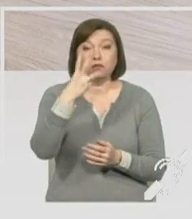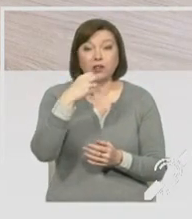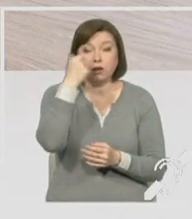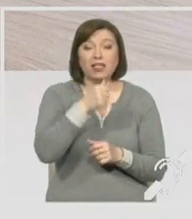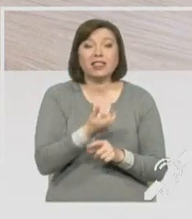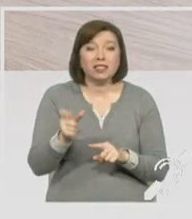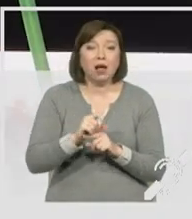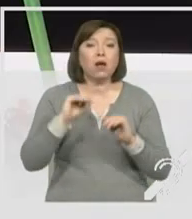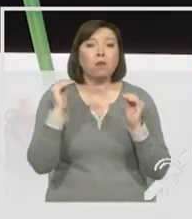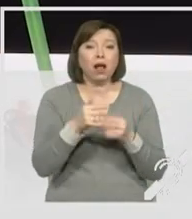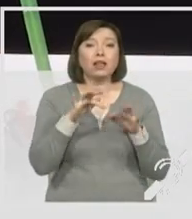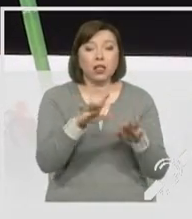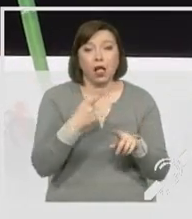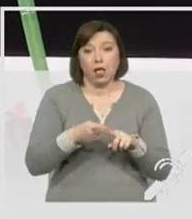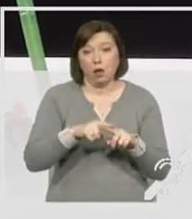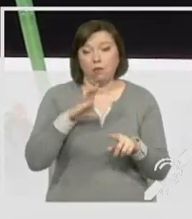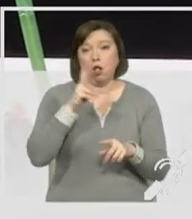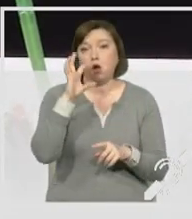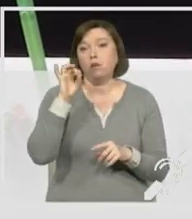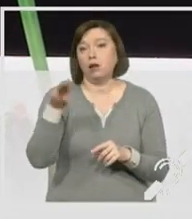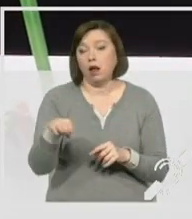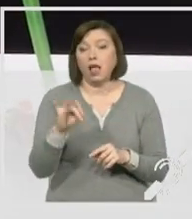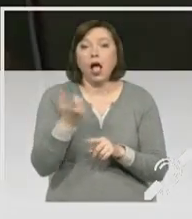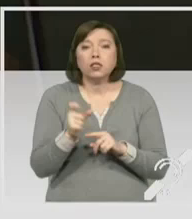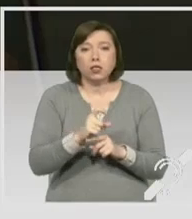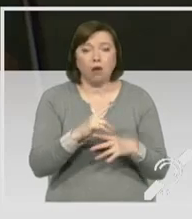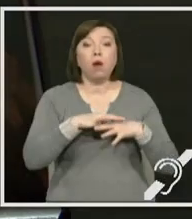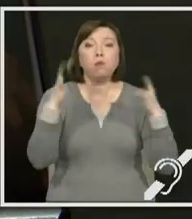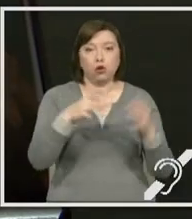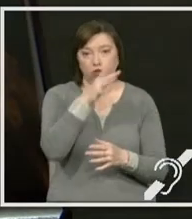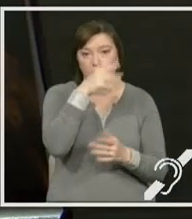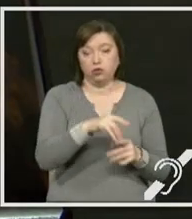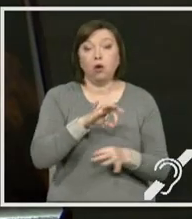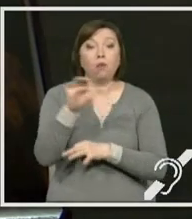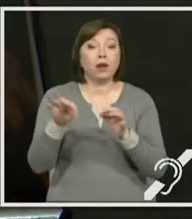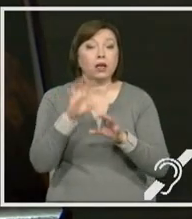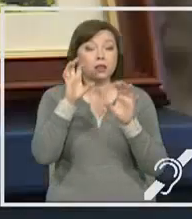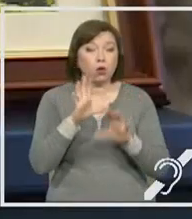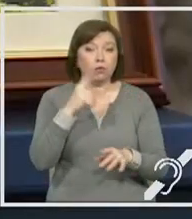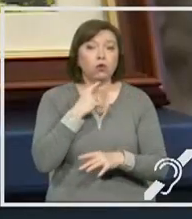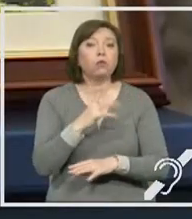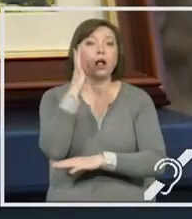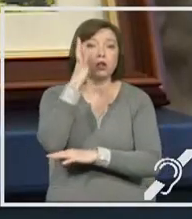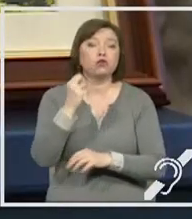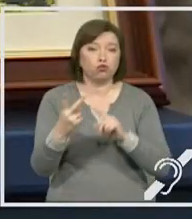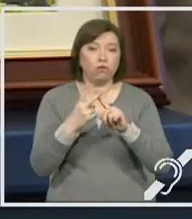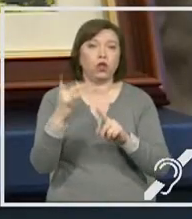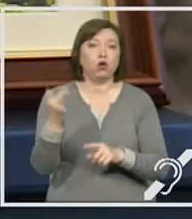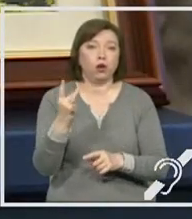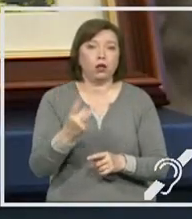mic număr de dosare l a avut Curtea de Apel comrat iar cel mai mare cea din Chișinău proiectul de lege urmează a fi votat și în a doua lectură